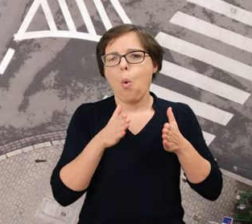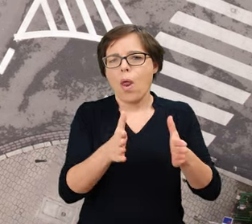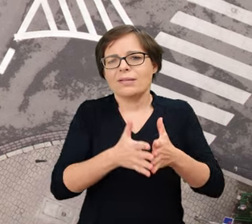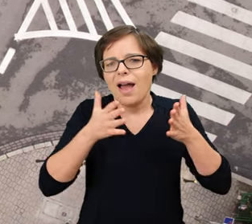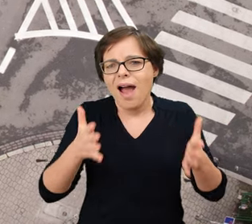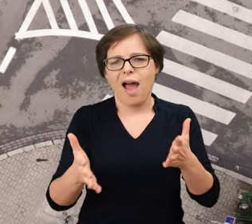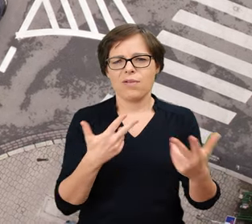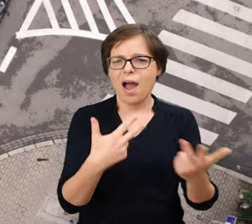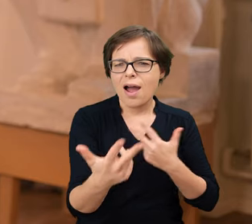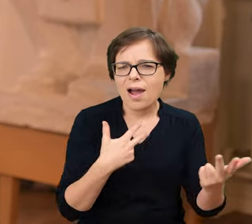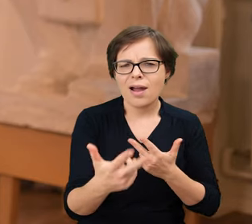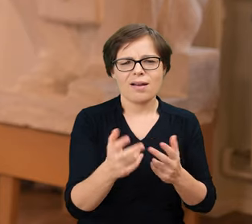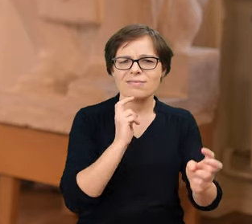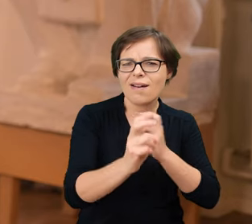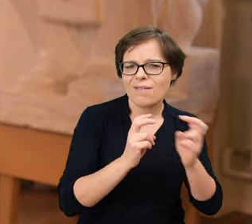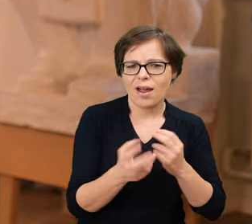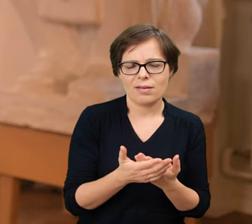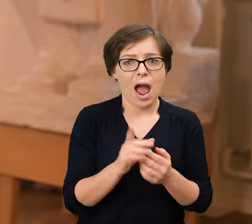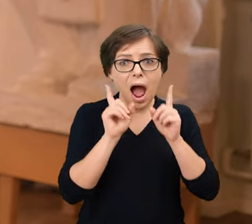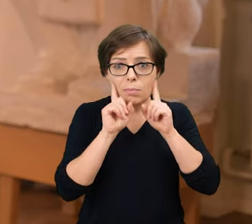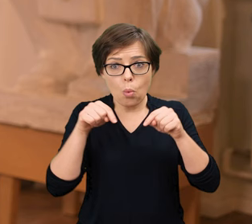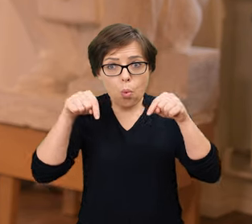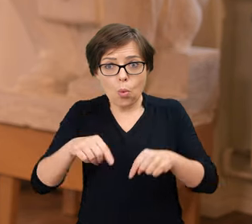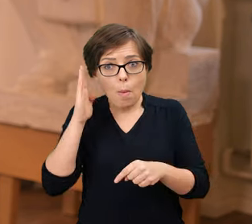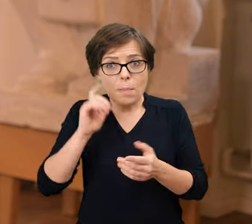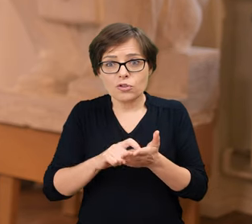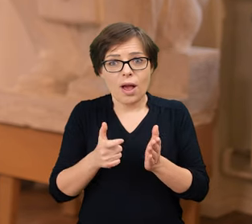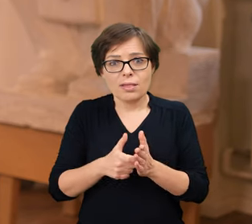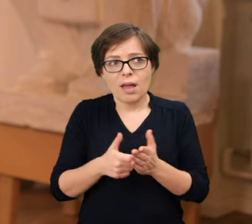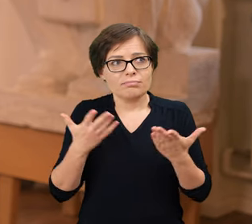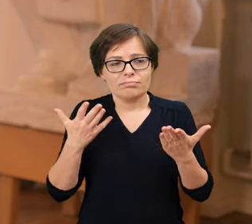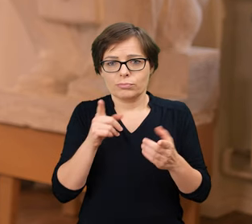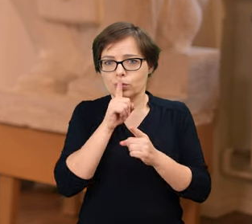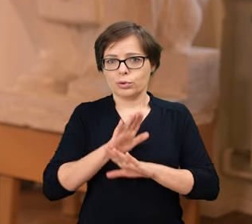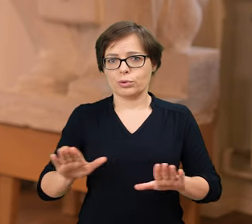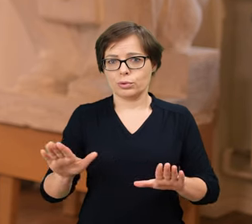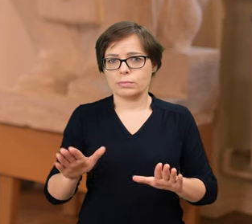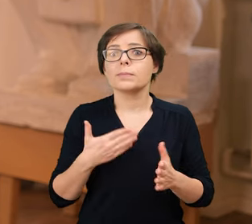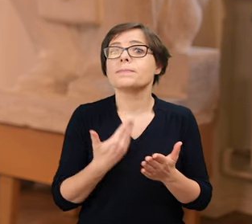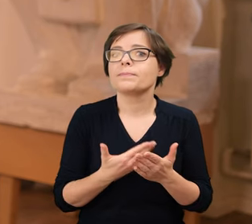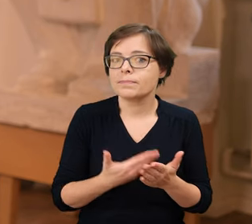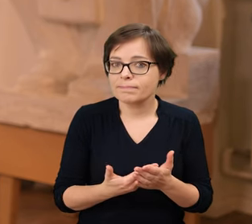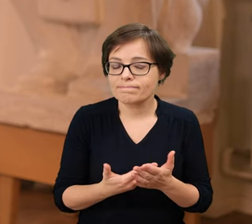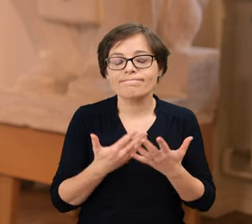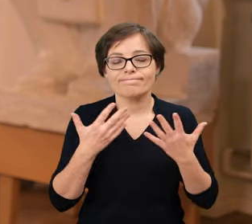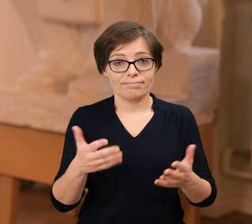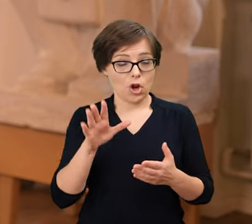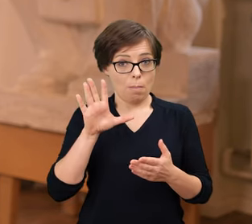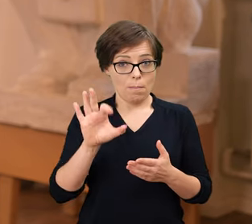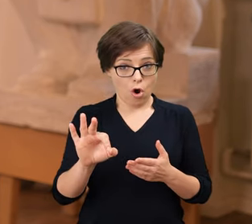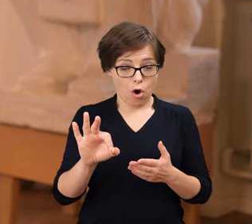arterii. A tu niczego nie słychać. To dlatego, że znajdujemy się nie